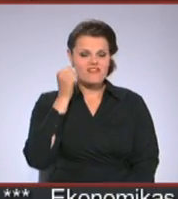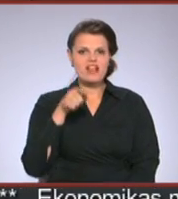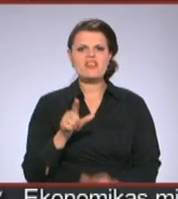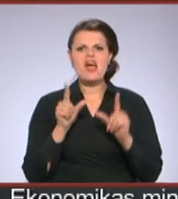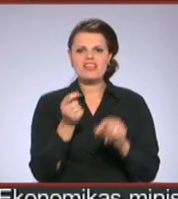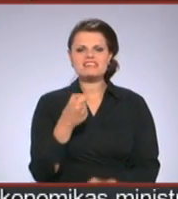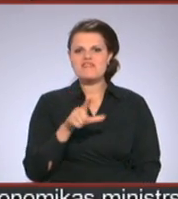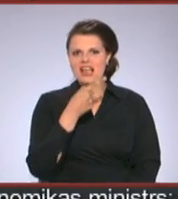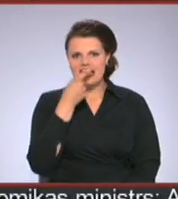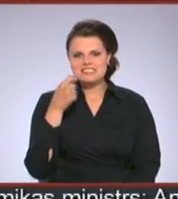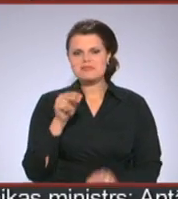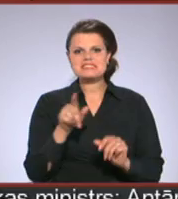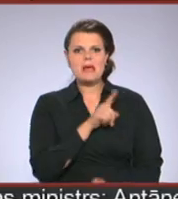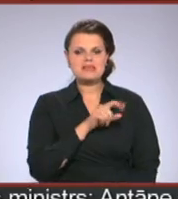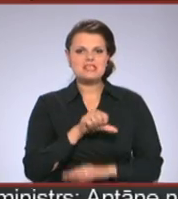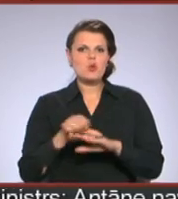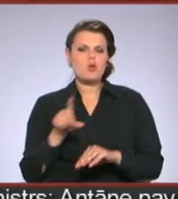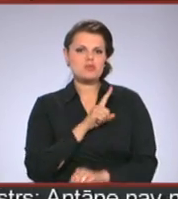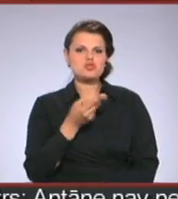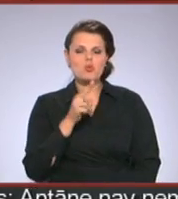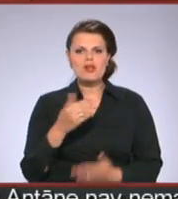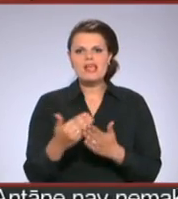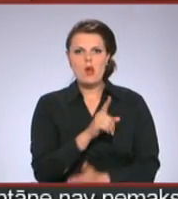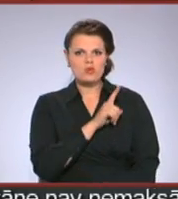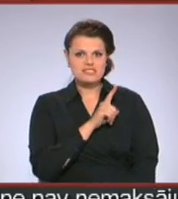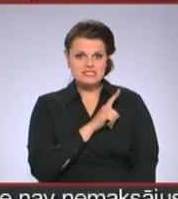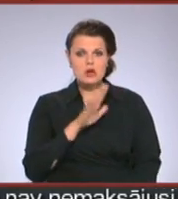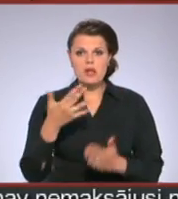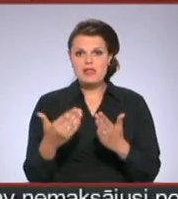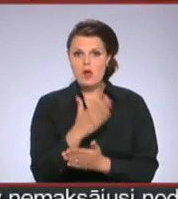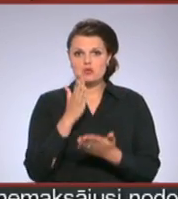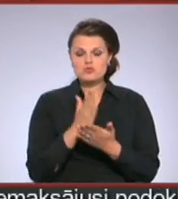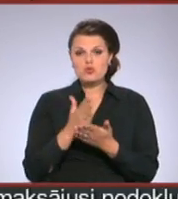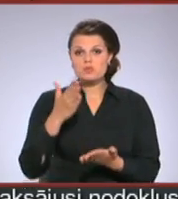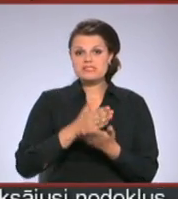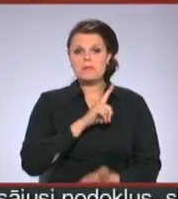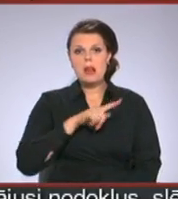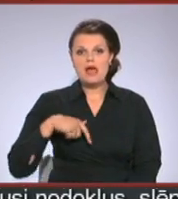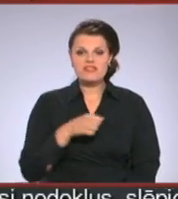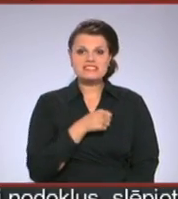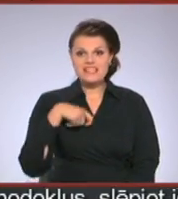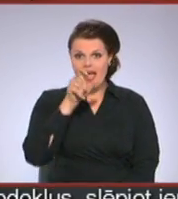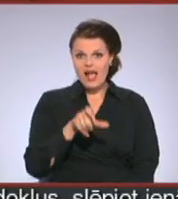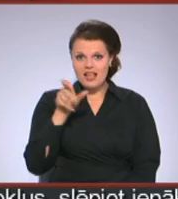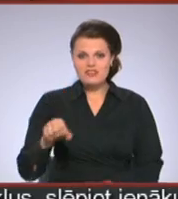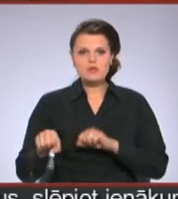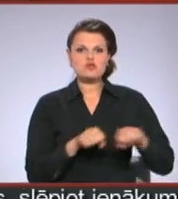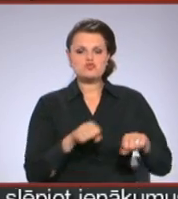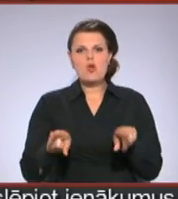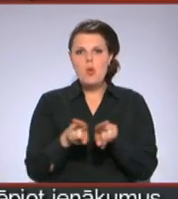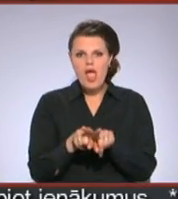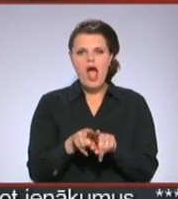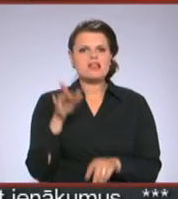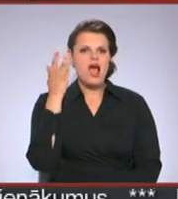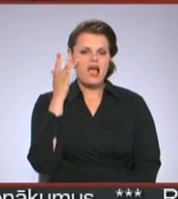vairāk simti zemesargu, robežsargu un jaunsargu. Līdz šim vēl nebija notikums, starp Latvijas karavīriem soļoja arī ASV armijas vienība.